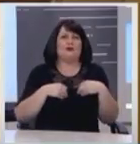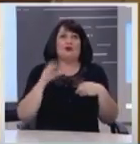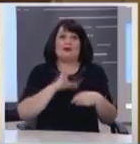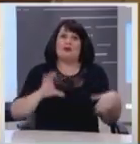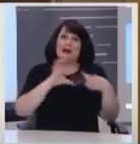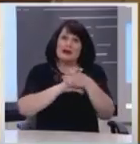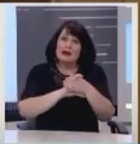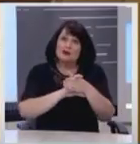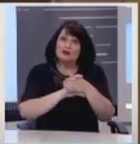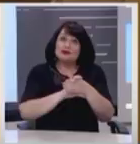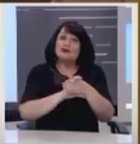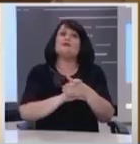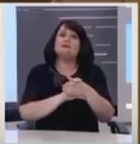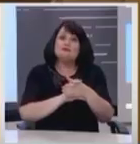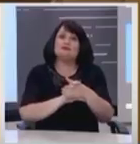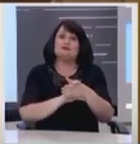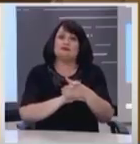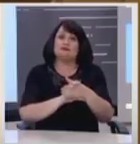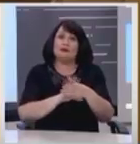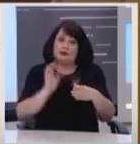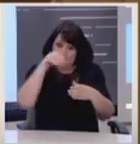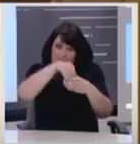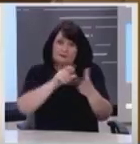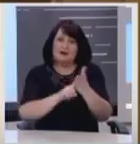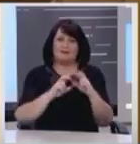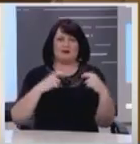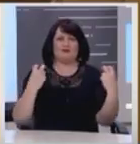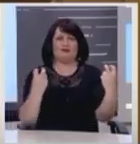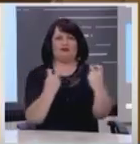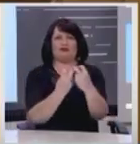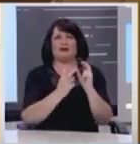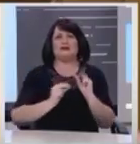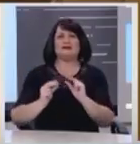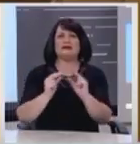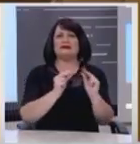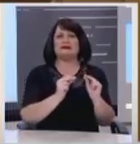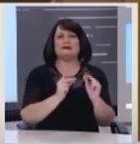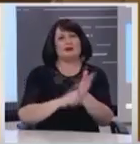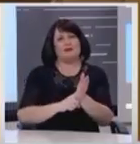Ευρωπαϊκή Ένωση έχει θέση στο τραπέζι των συνομιλιών, αλλά κυρίως διότι